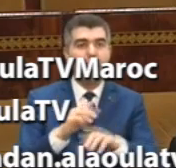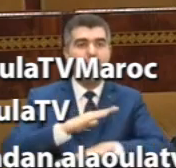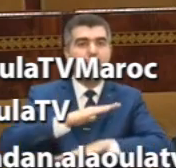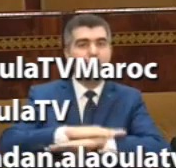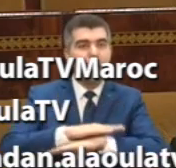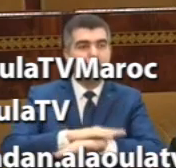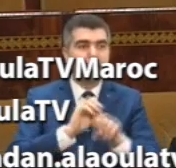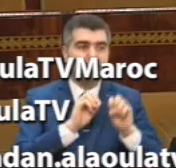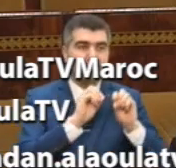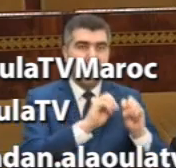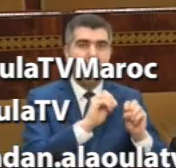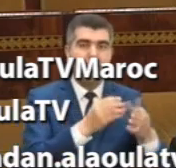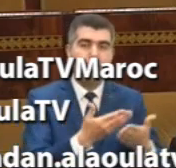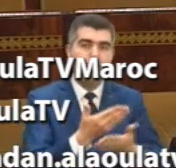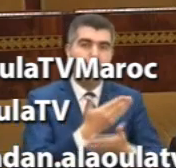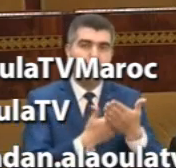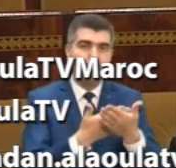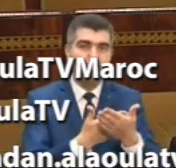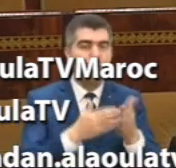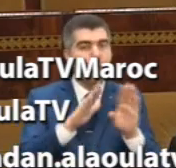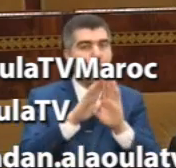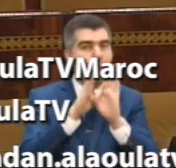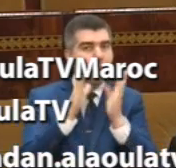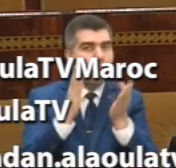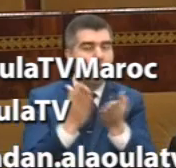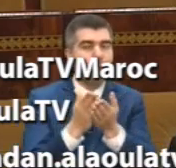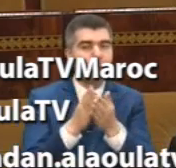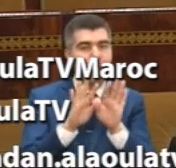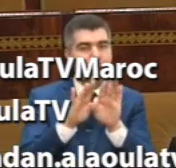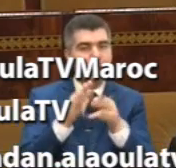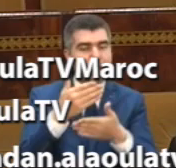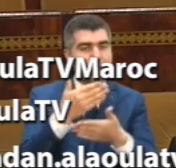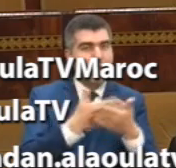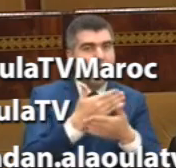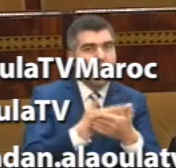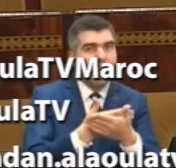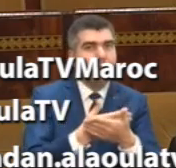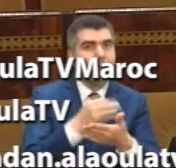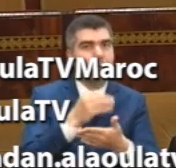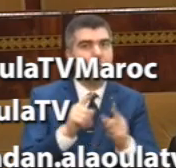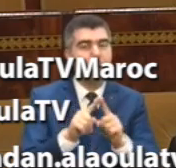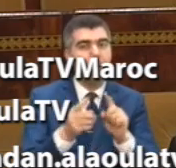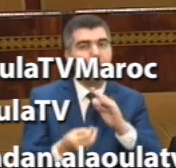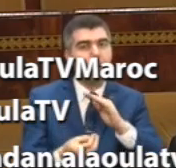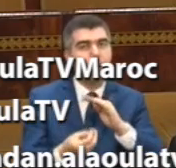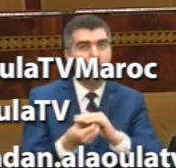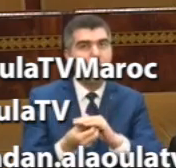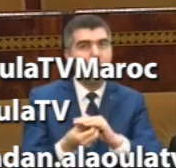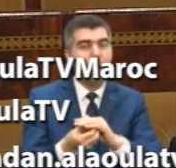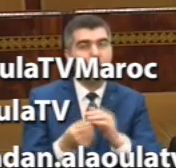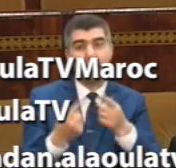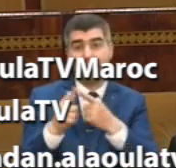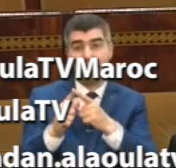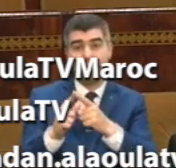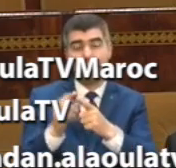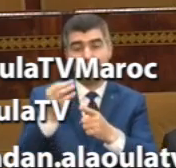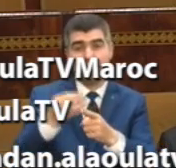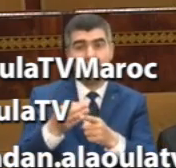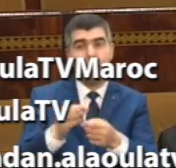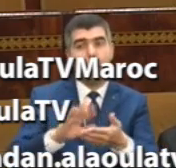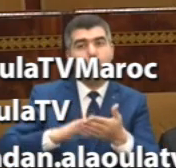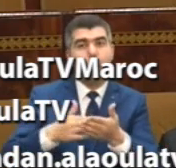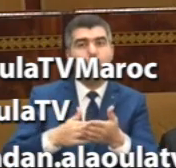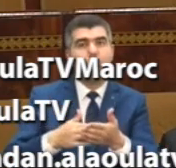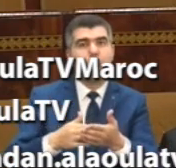بلادنا. جميع الدراسات والمؤشرات والتقارير المختصة تؤكد أن ظاهرة الرشوة واللي هي عصب الفساد